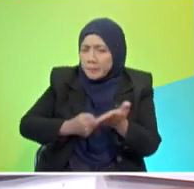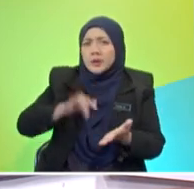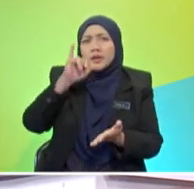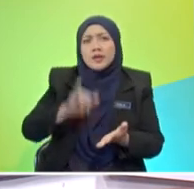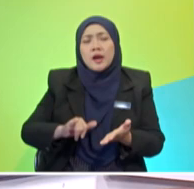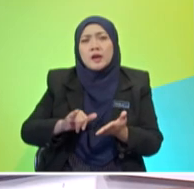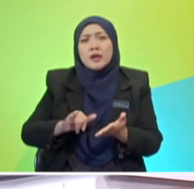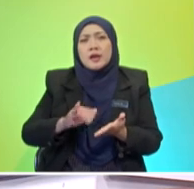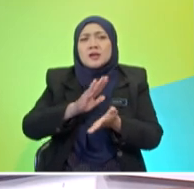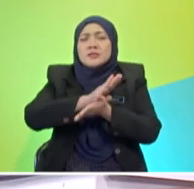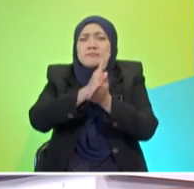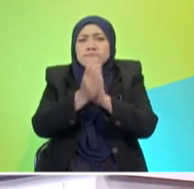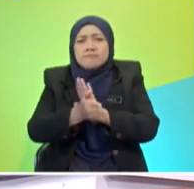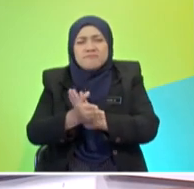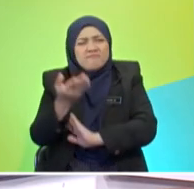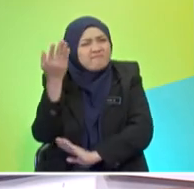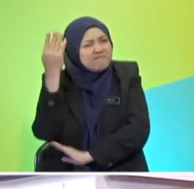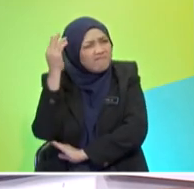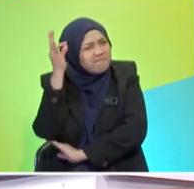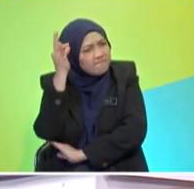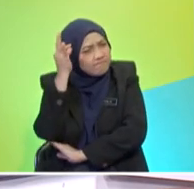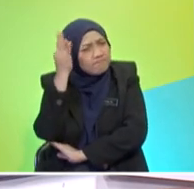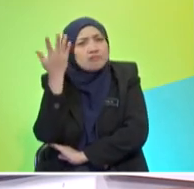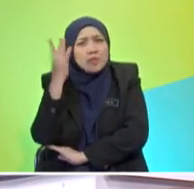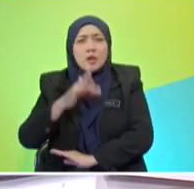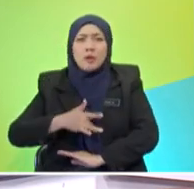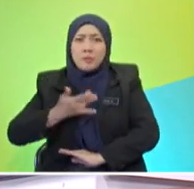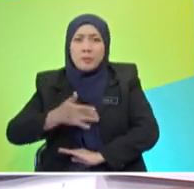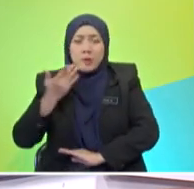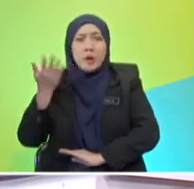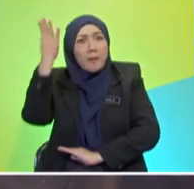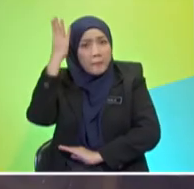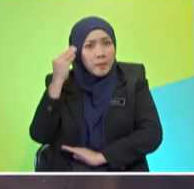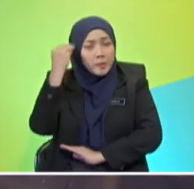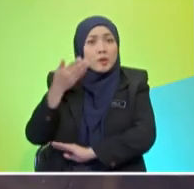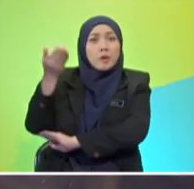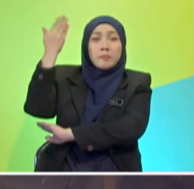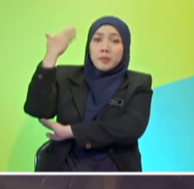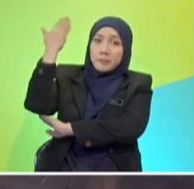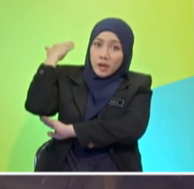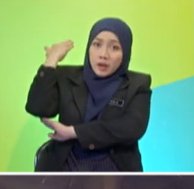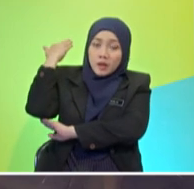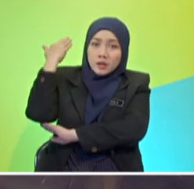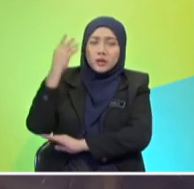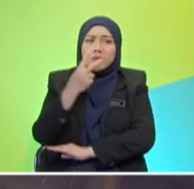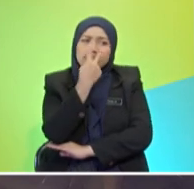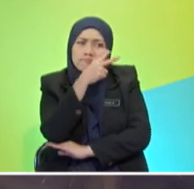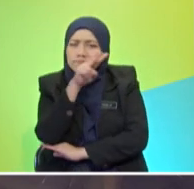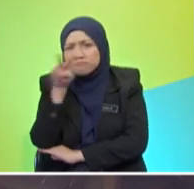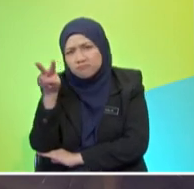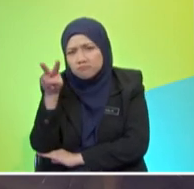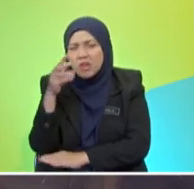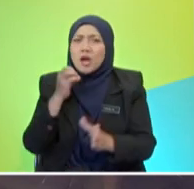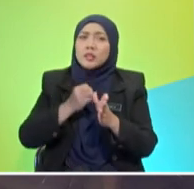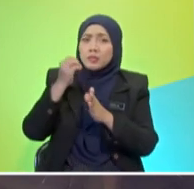yang kita nak jangkakan berdasarkan pengalaman kita yang lama, yang lalu ataupun pemerhatian kita